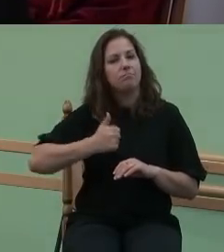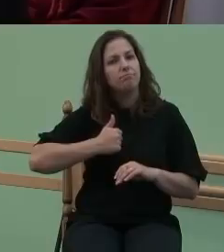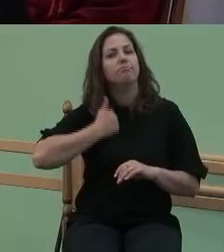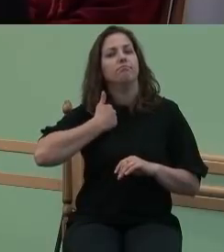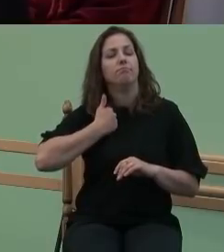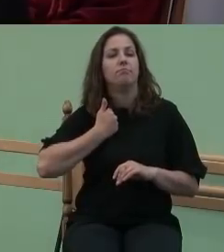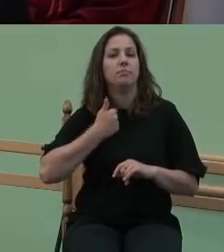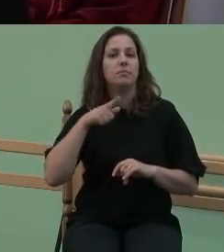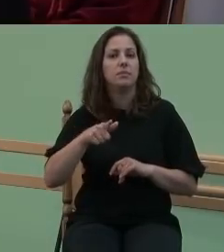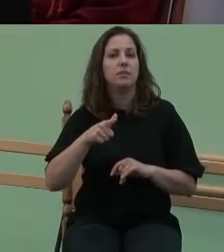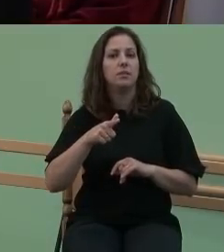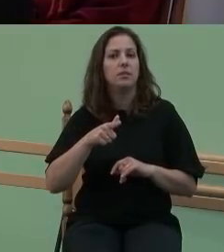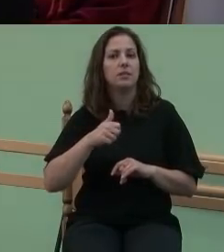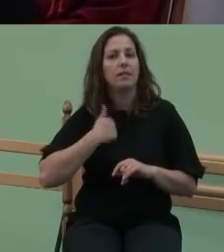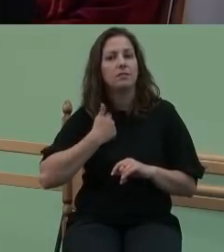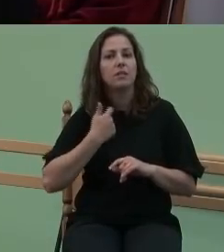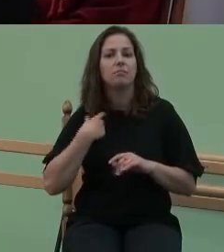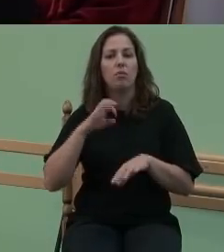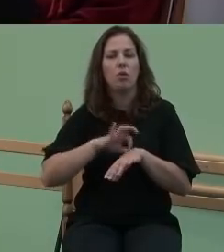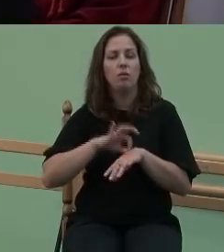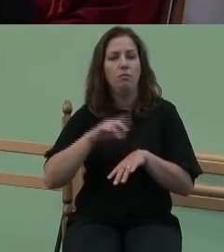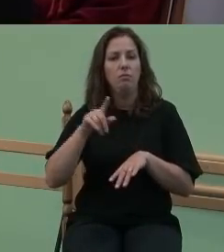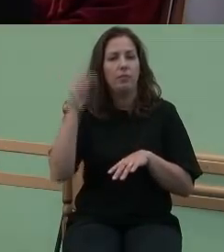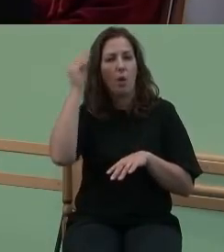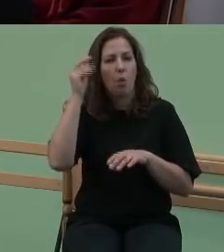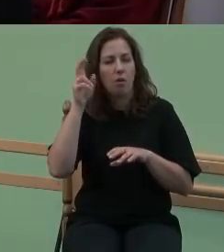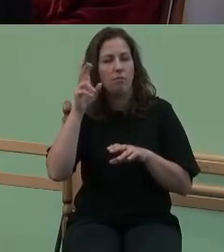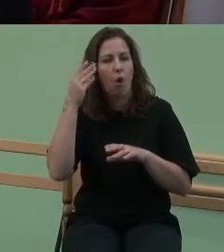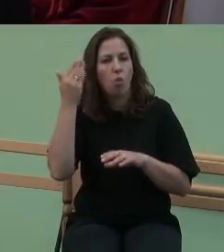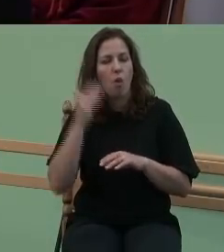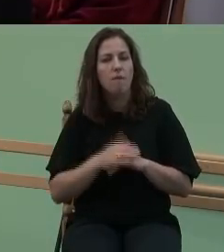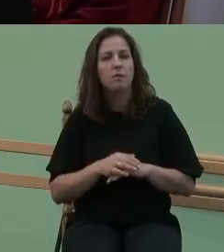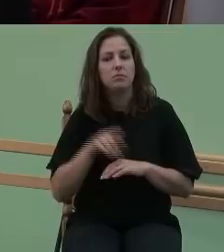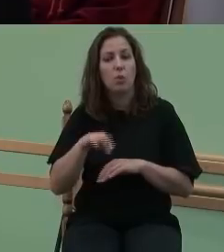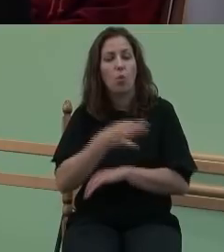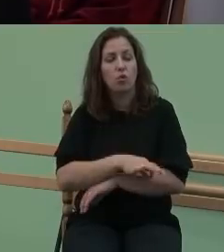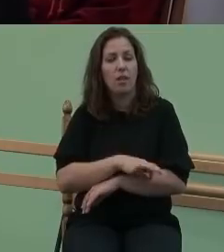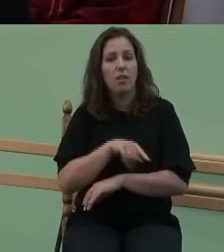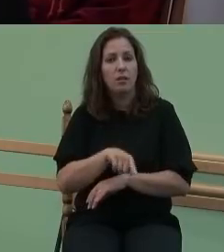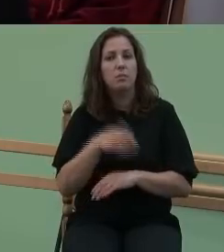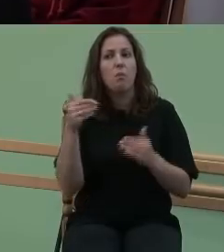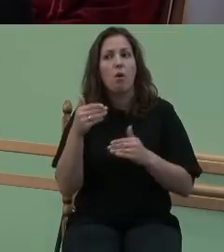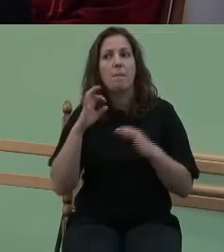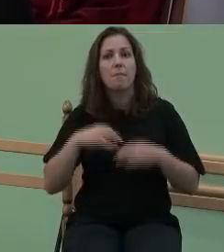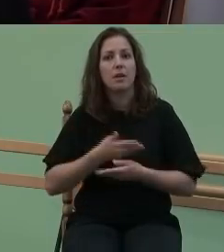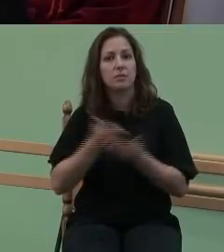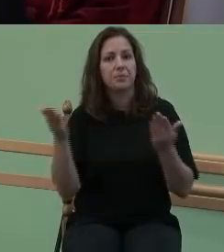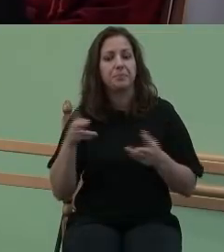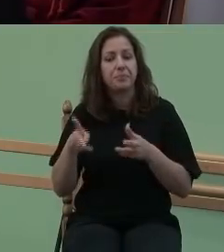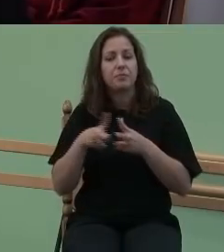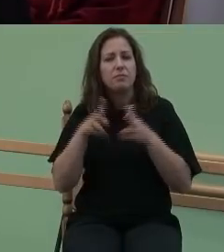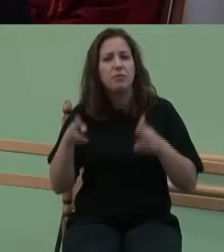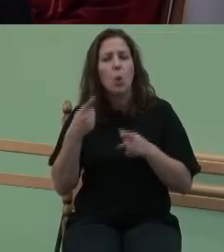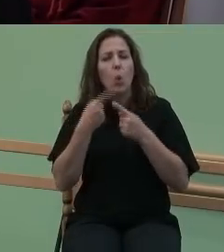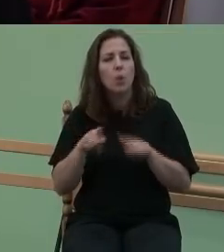satysfakcję również jako doktor honorowy tutejszej uczelni, że mogę państwu w tym